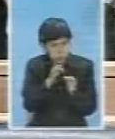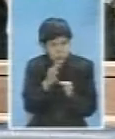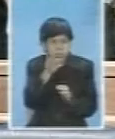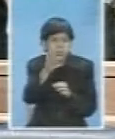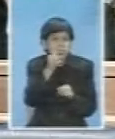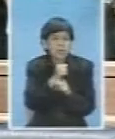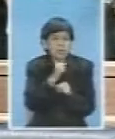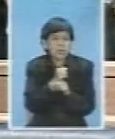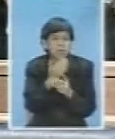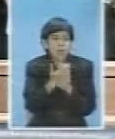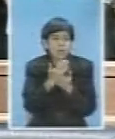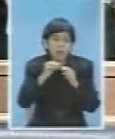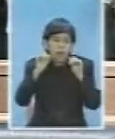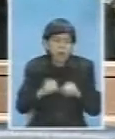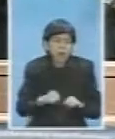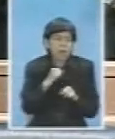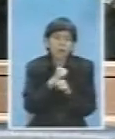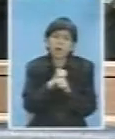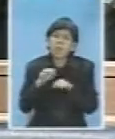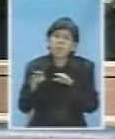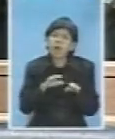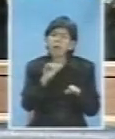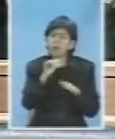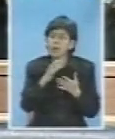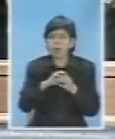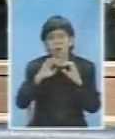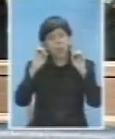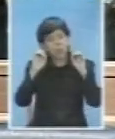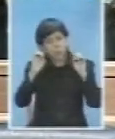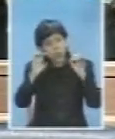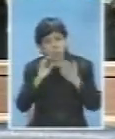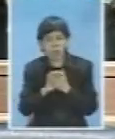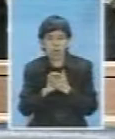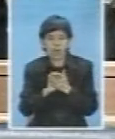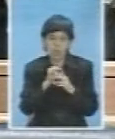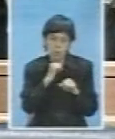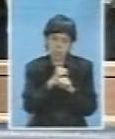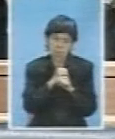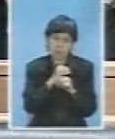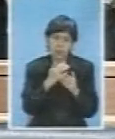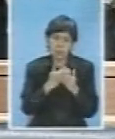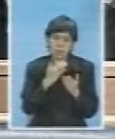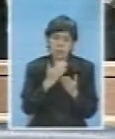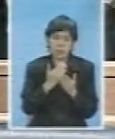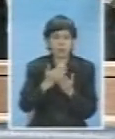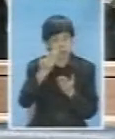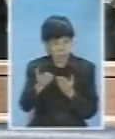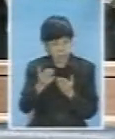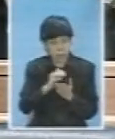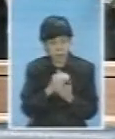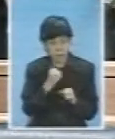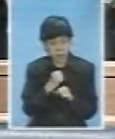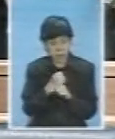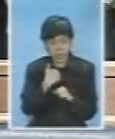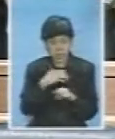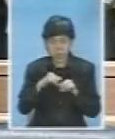านอนุมัติเอินไปทั้งที่ไม่มีการเตรียมความพร้อมทั้งเรื่องครูทั้งเรื่องการกระบวนการจัดซื้อและทั้งเรื่องของการ